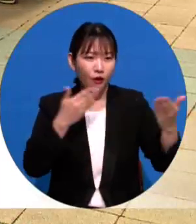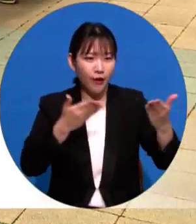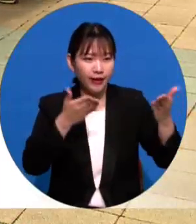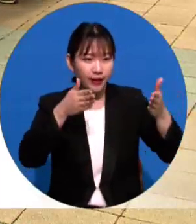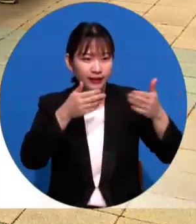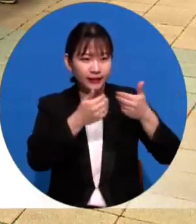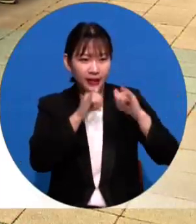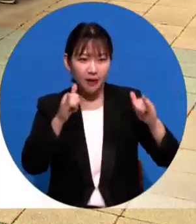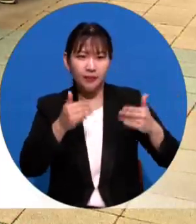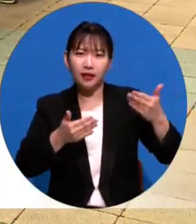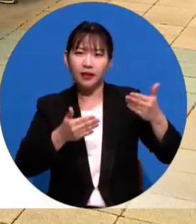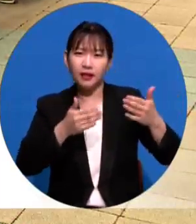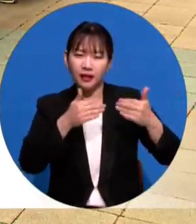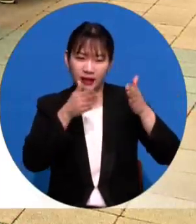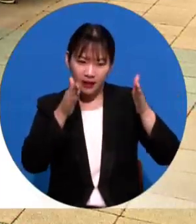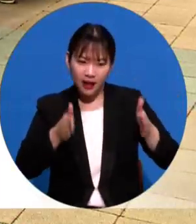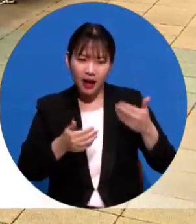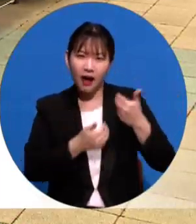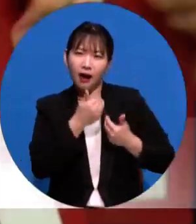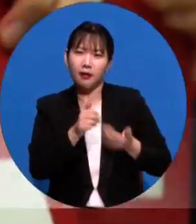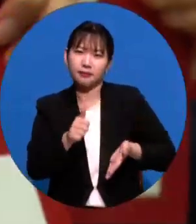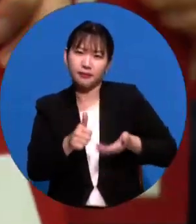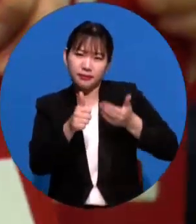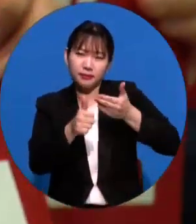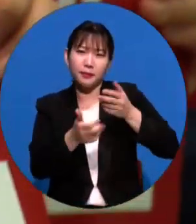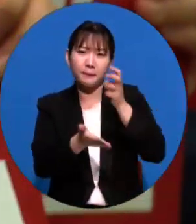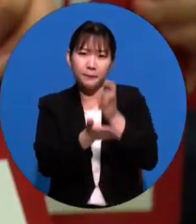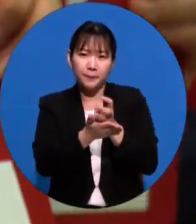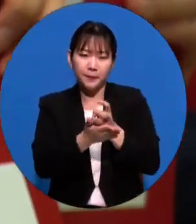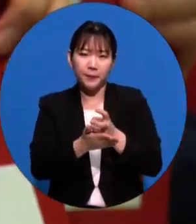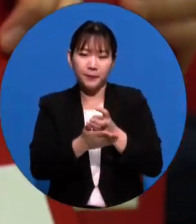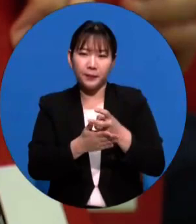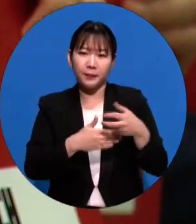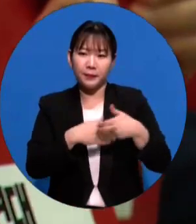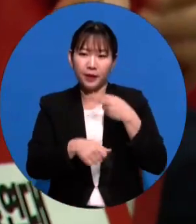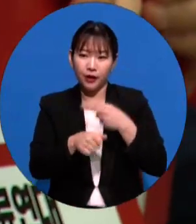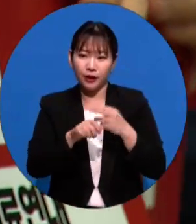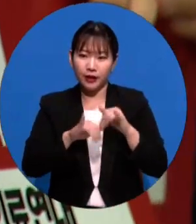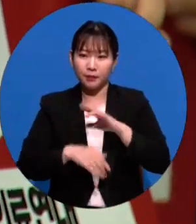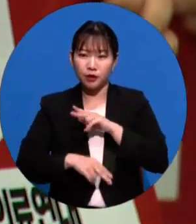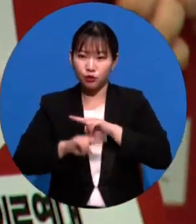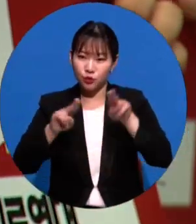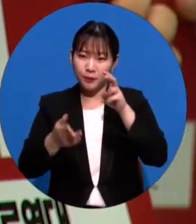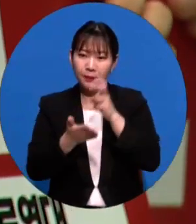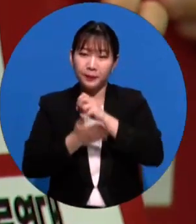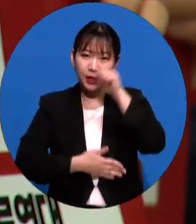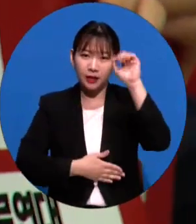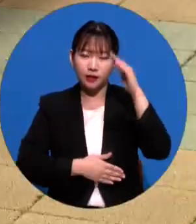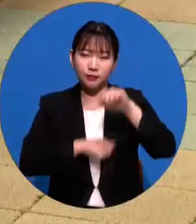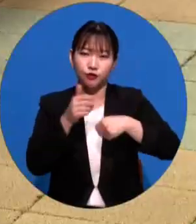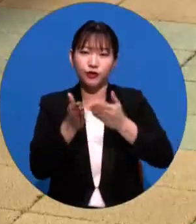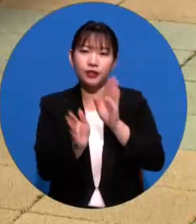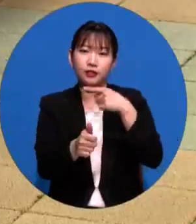갈등을 조장하는 간호법과 의료인 면허 취소법이 통과됐다고 민주당을 규탄했습니다.